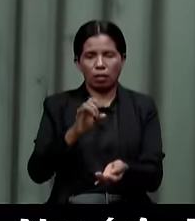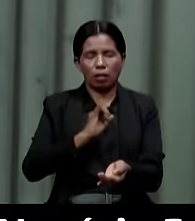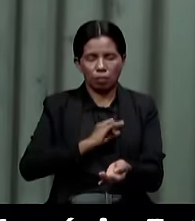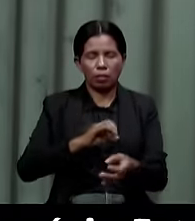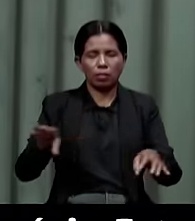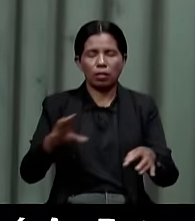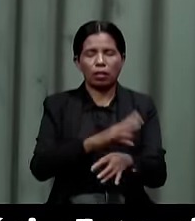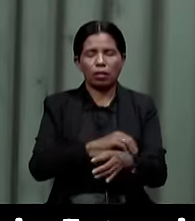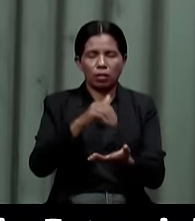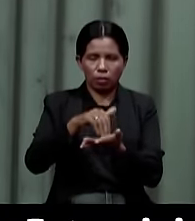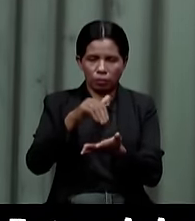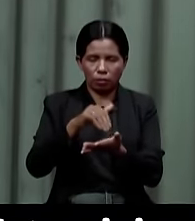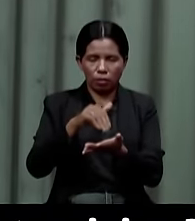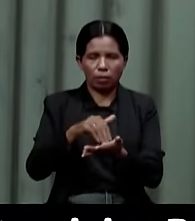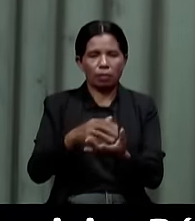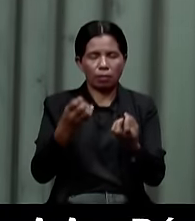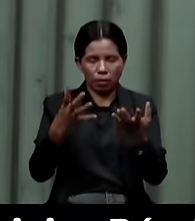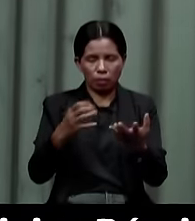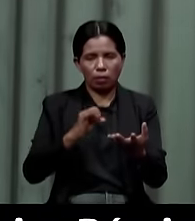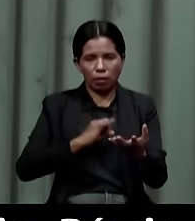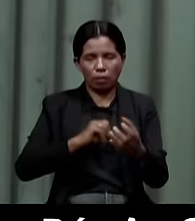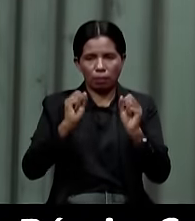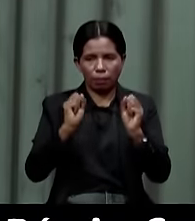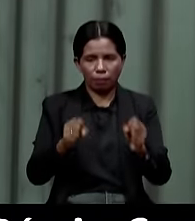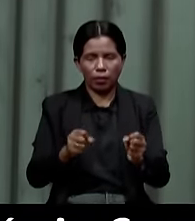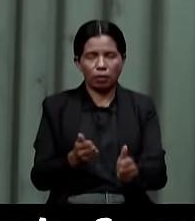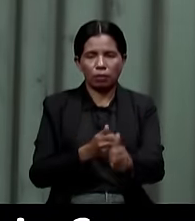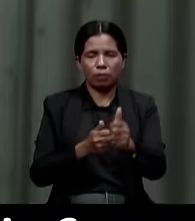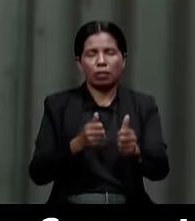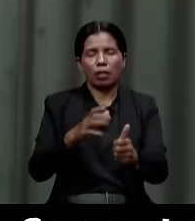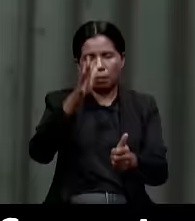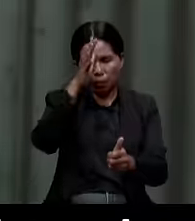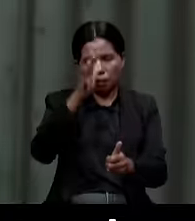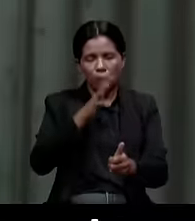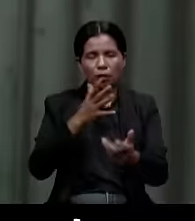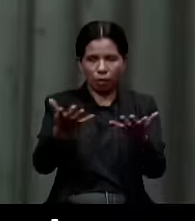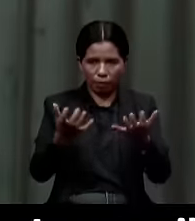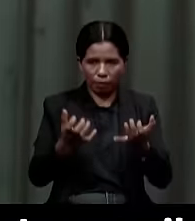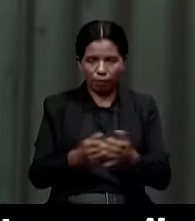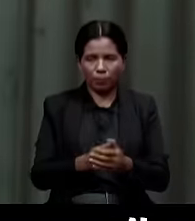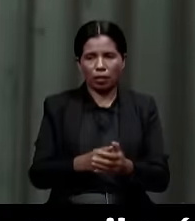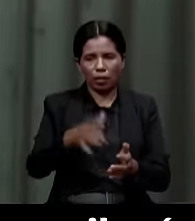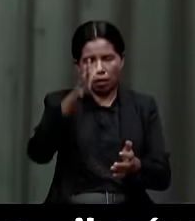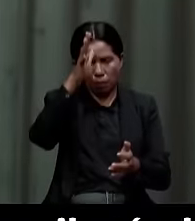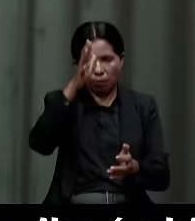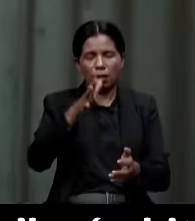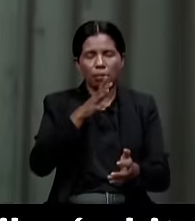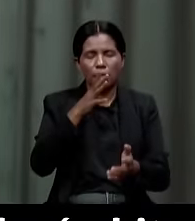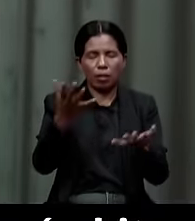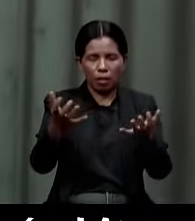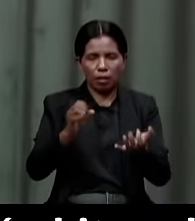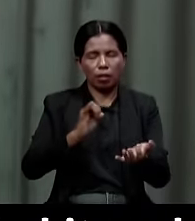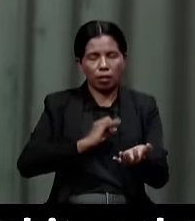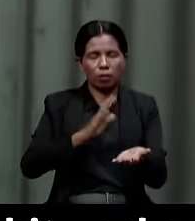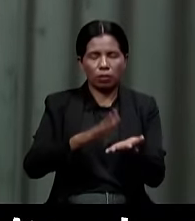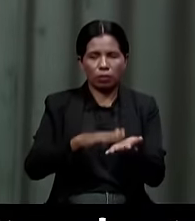eforsu para ho dibele halu tira pai ho mainya kara siapa ga kara karfut medicina ne